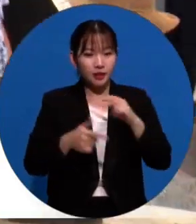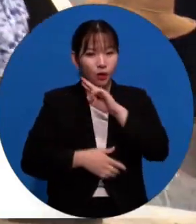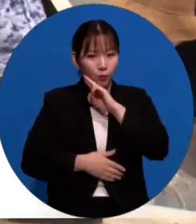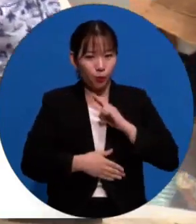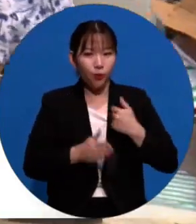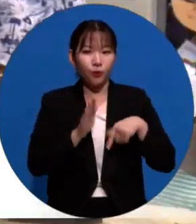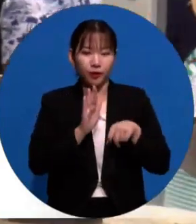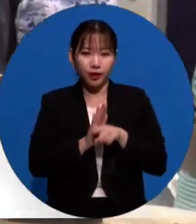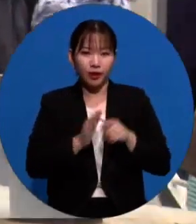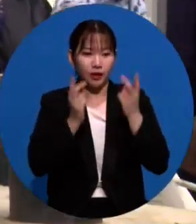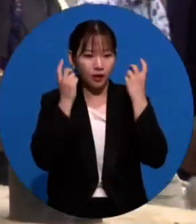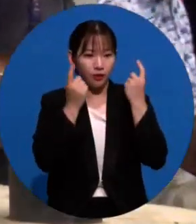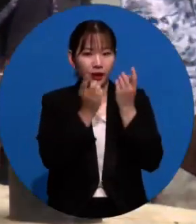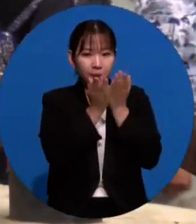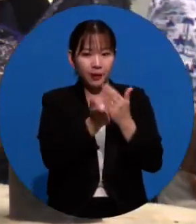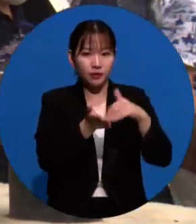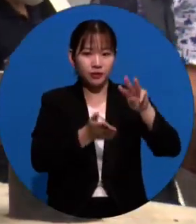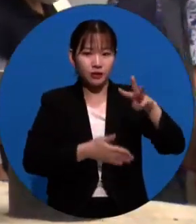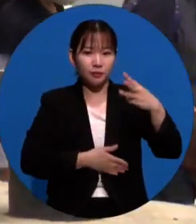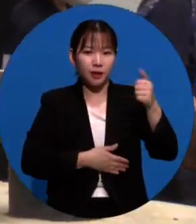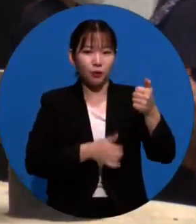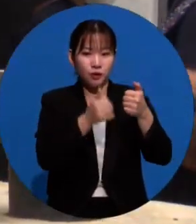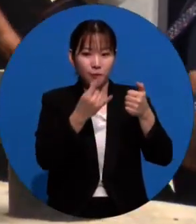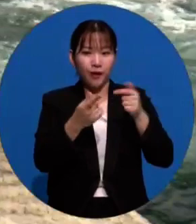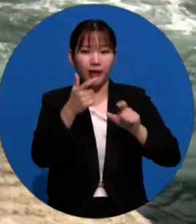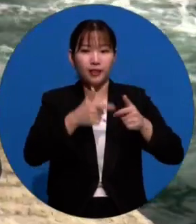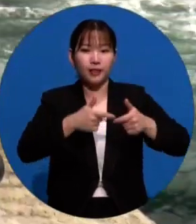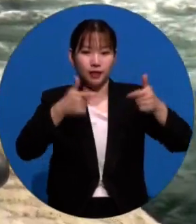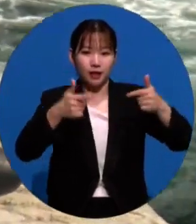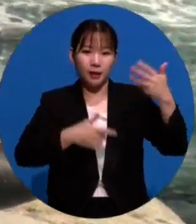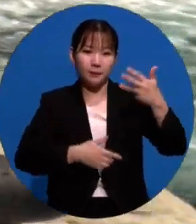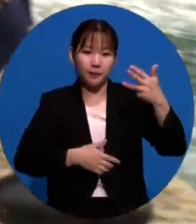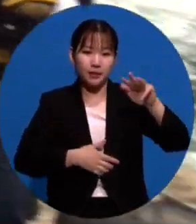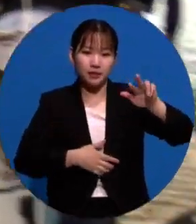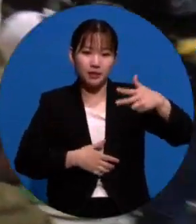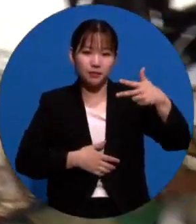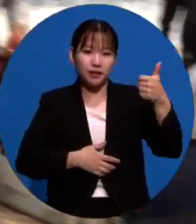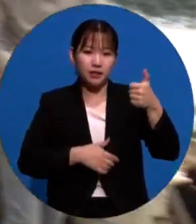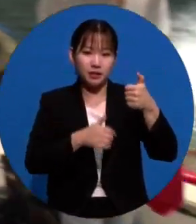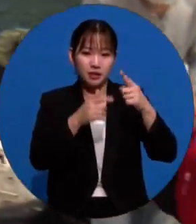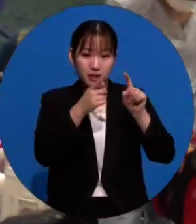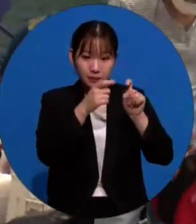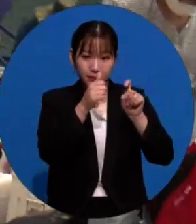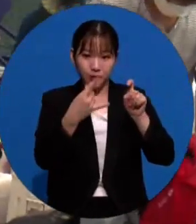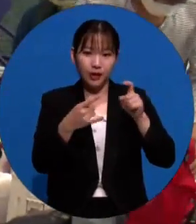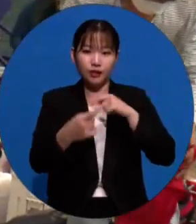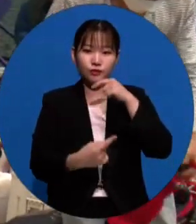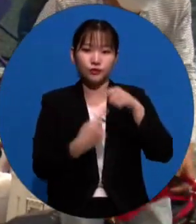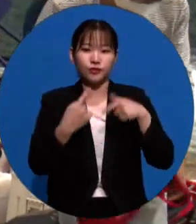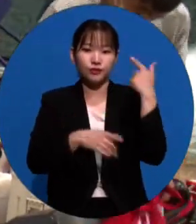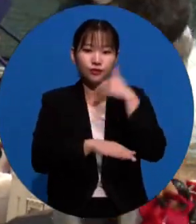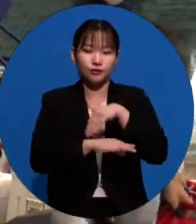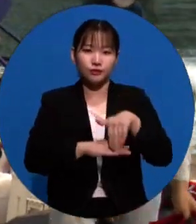위해 여객선 350여 회가 증가된 8,710회를 운항할 계획입니다.